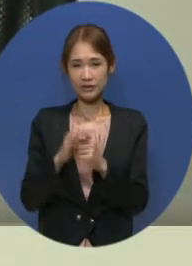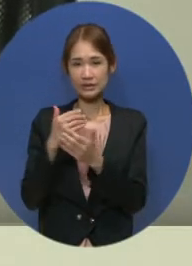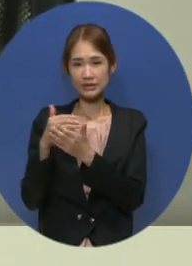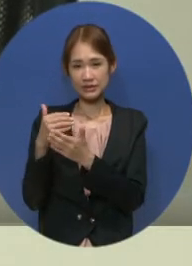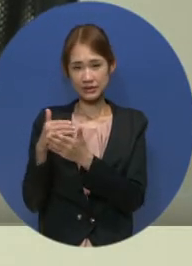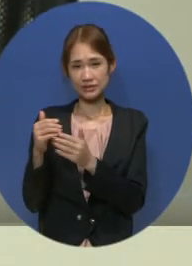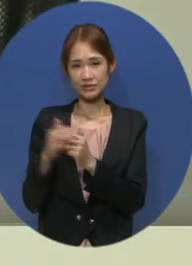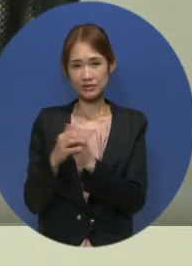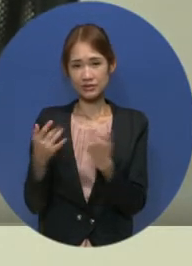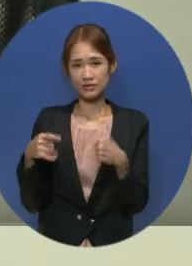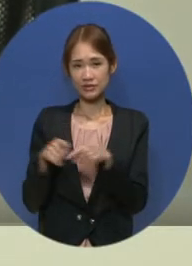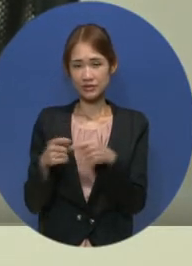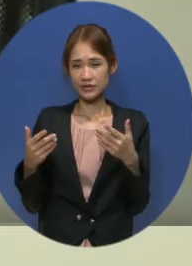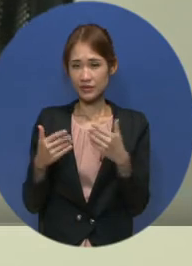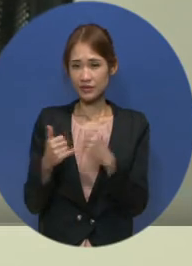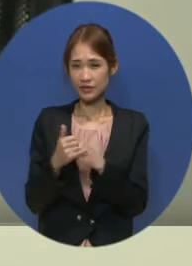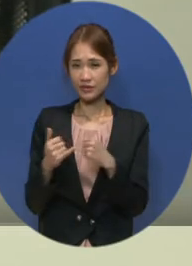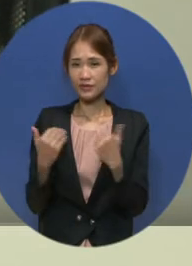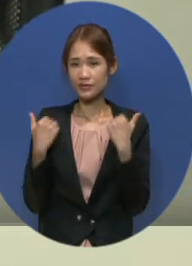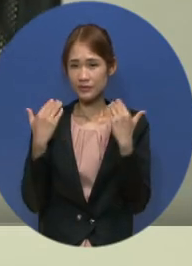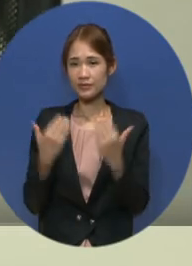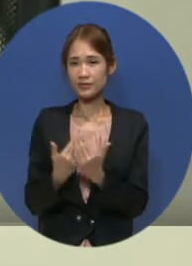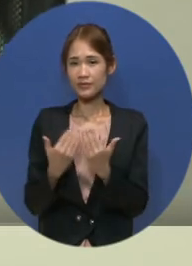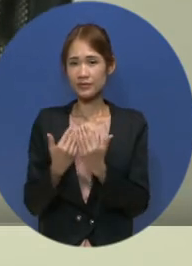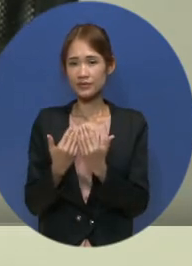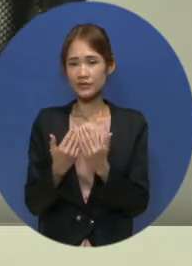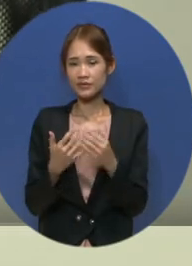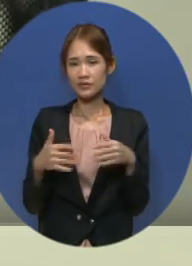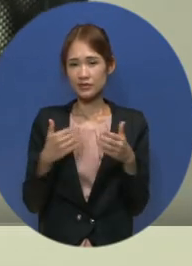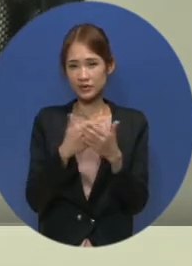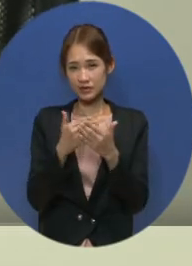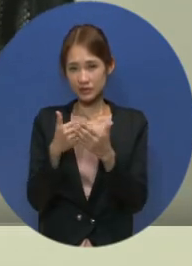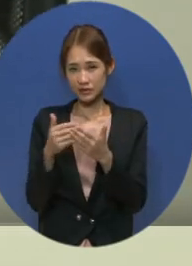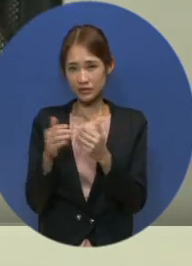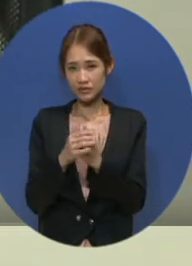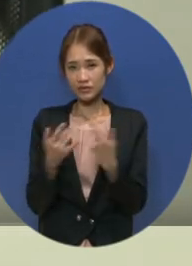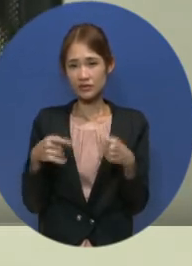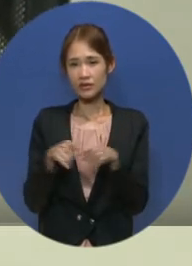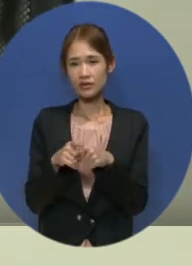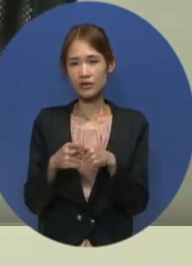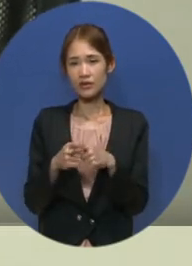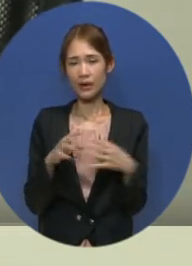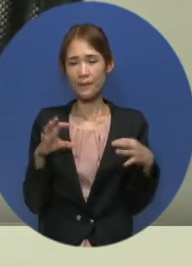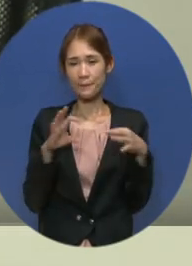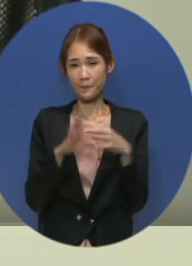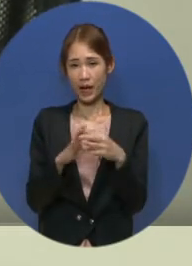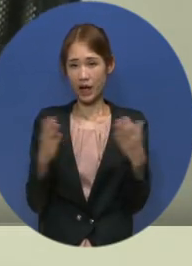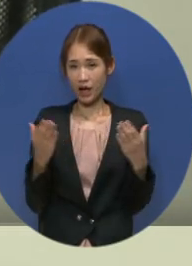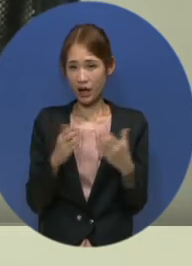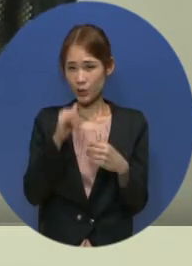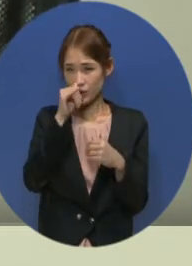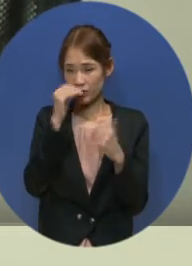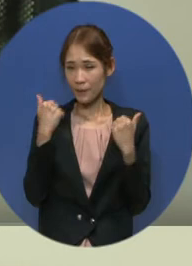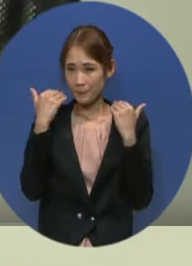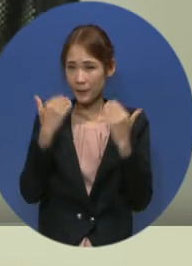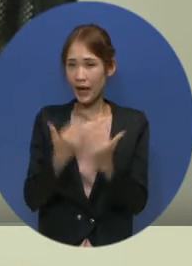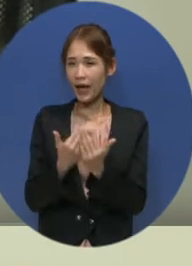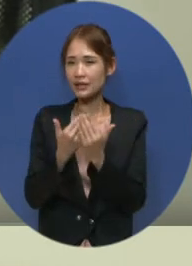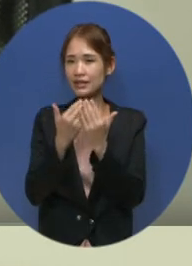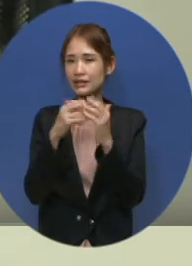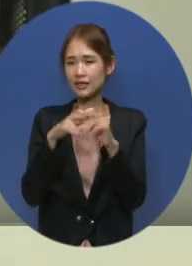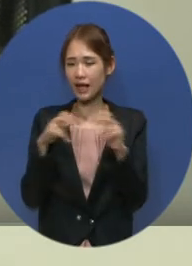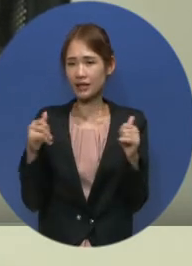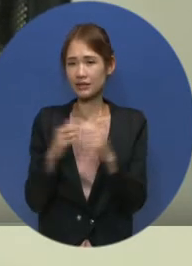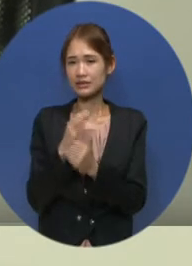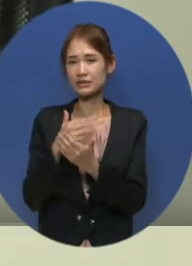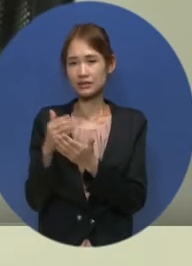같은 거라든가 뭐 그런 디자인 하시는 건가요? 자, 거치대에 들어간 그림들은 저희랑 같이 파트너를 맺고 있는 발달장애인 분들의